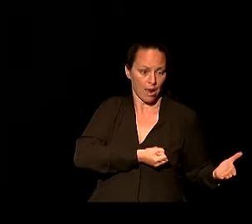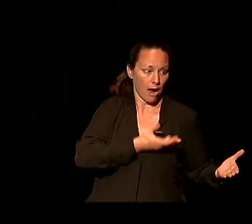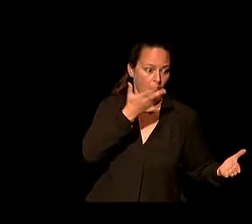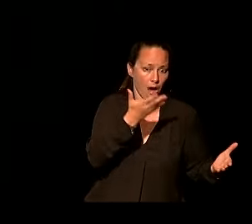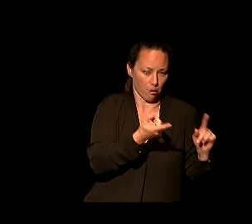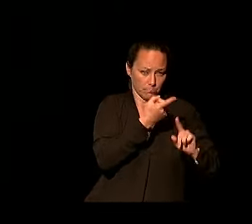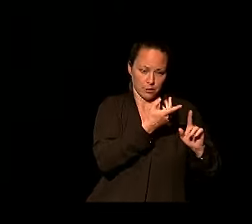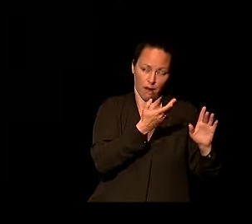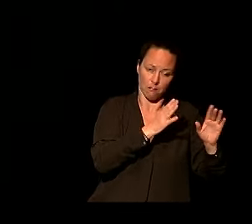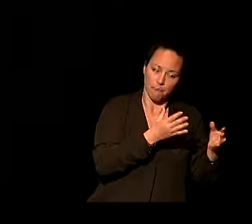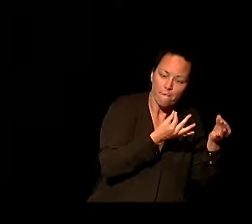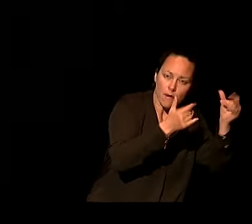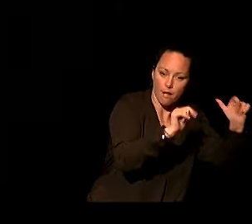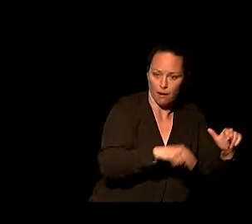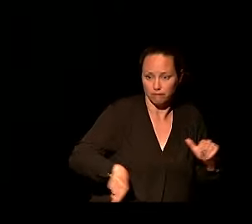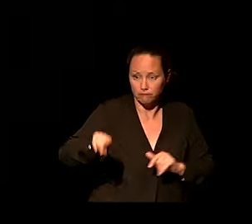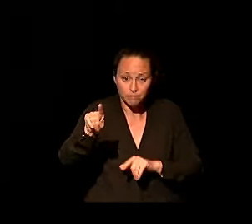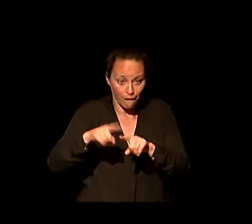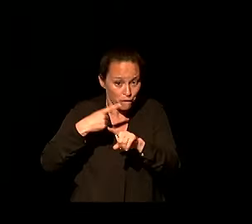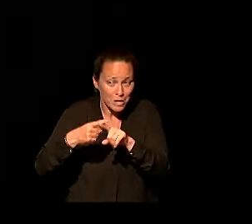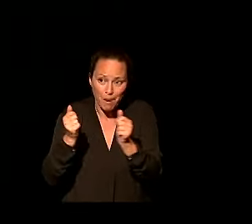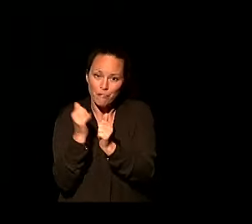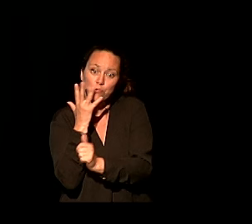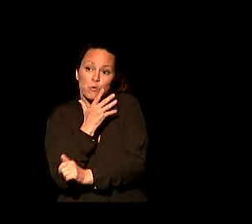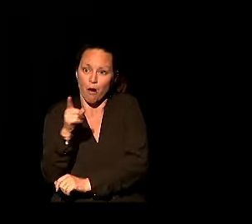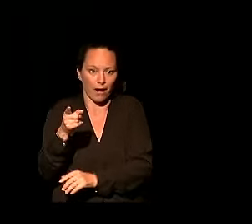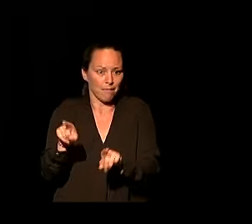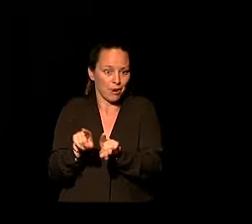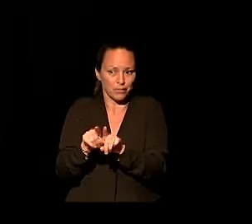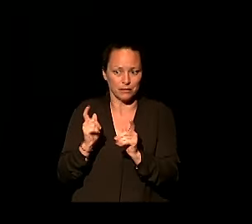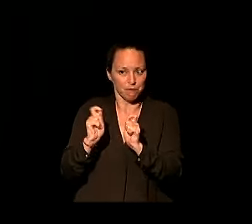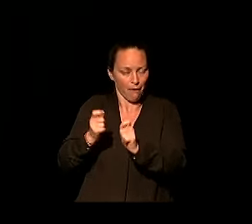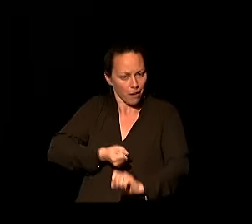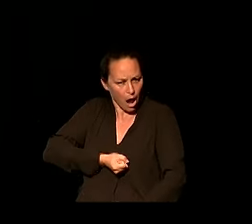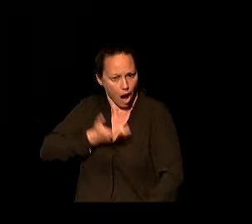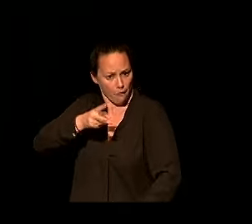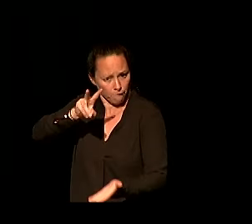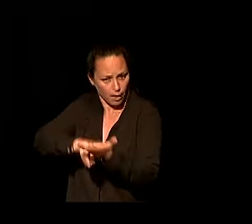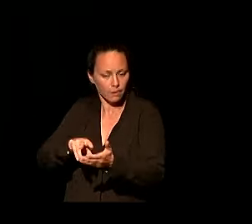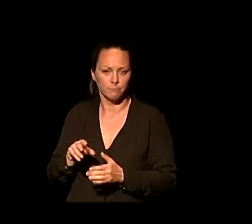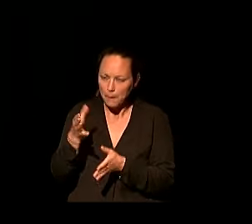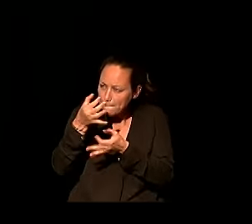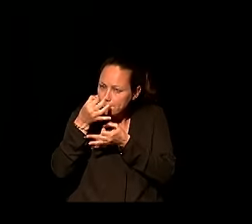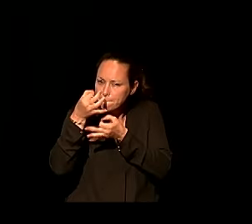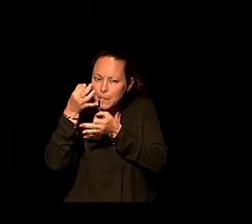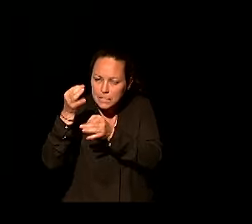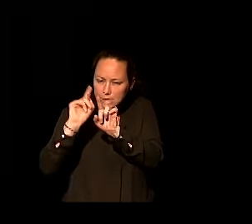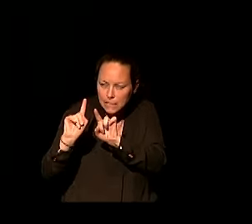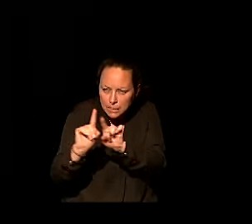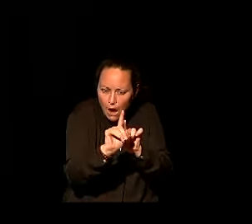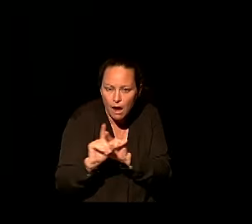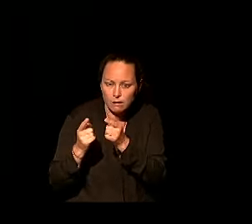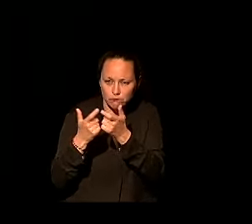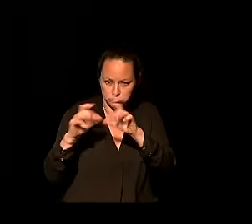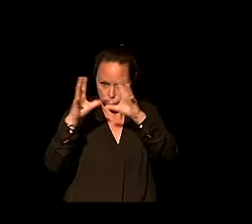donc couleur, ton, composition, feront d'un film coloré une œuvre d'art. La précision et le détail de Holbein et